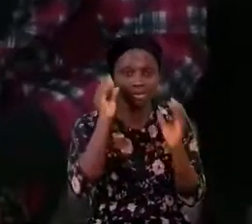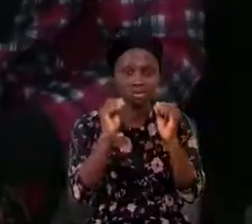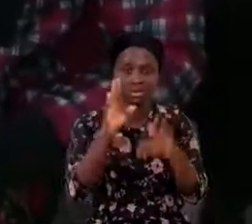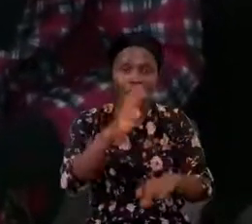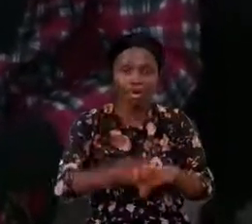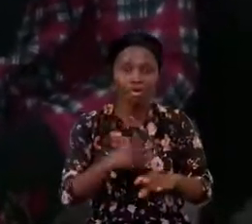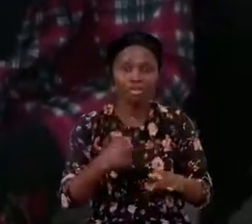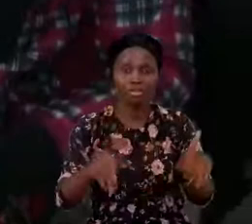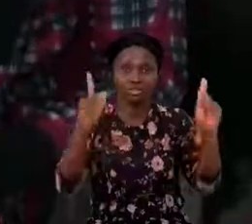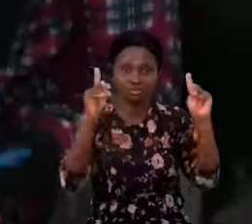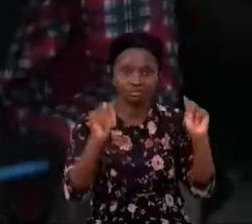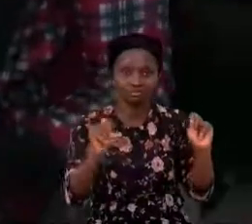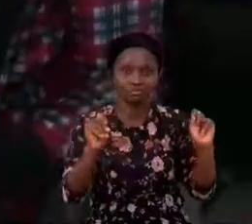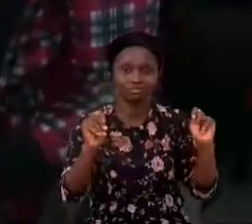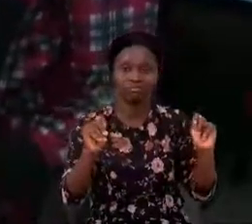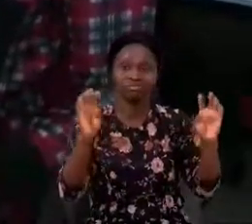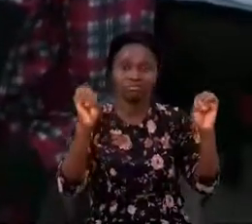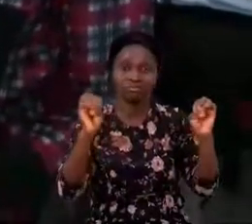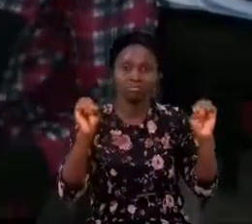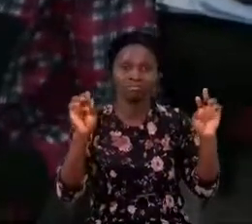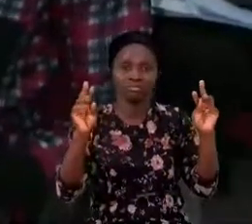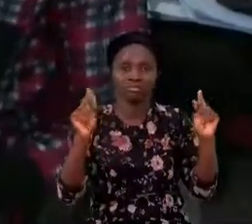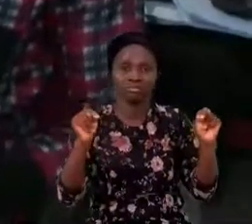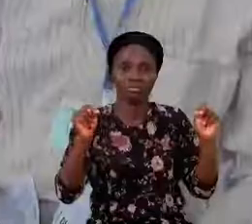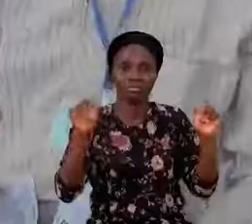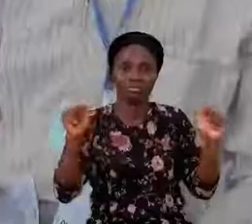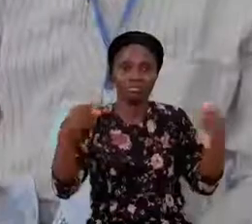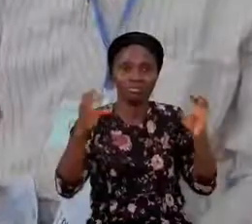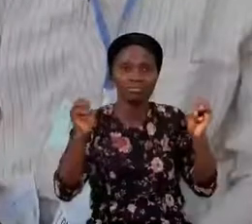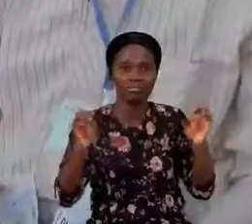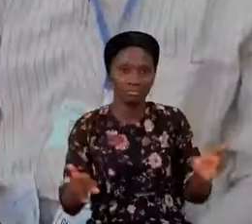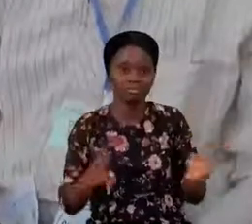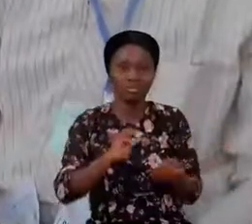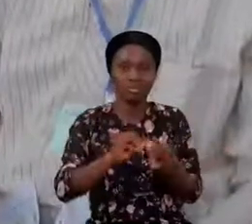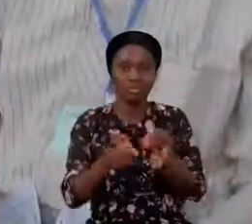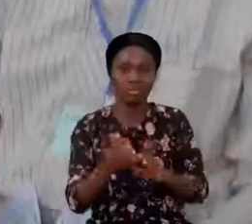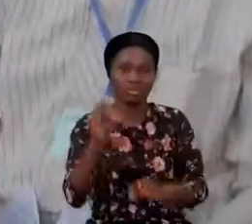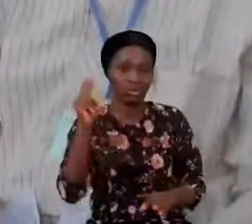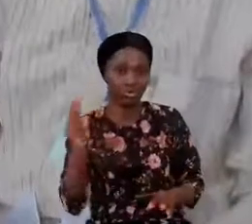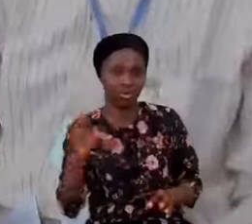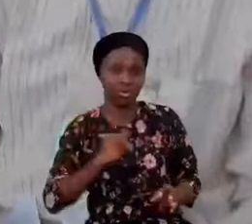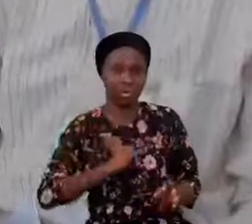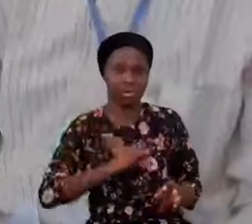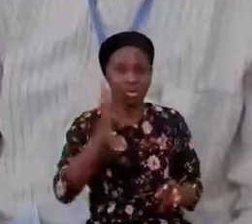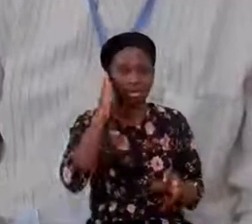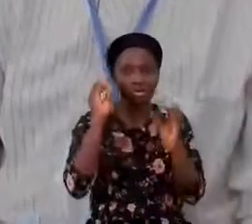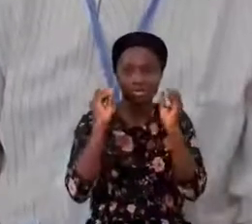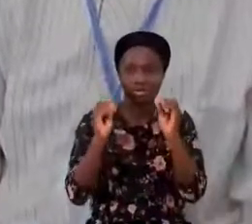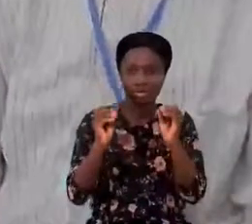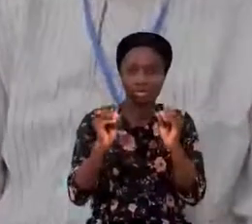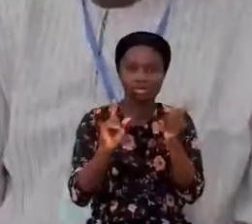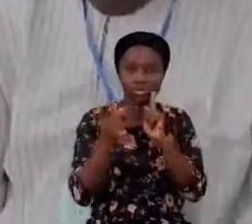étudiants. Des élèves étudiants, des collègues, des troisième niveau, je vais parler